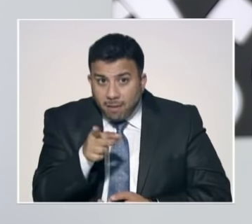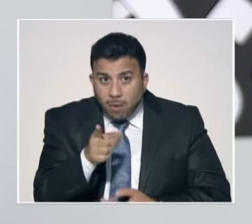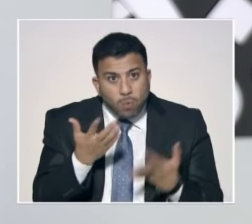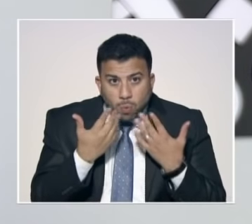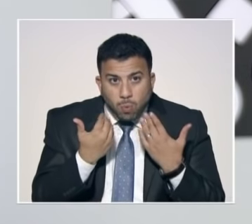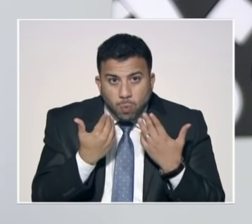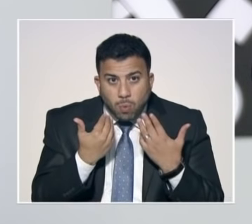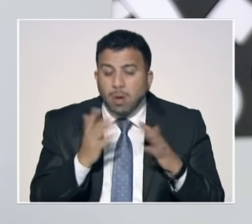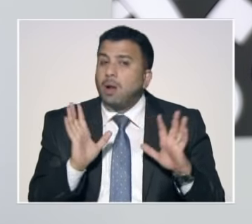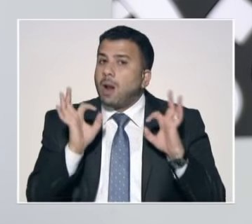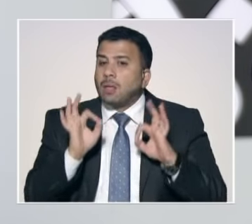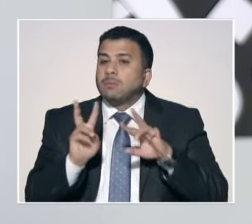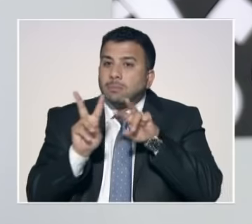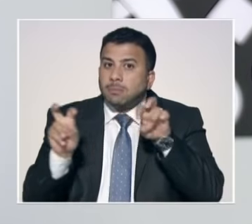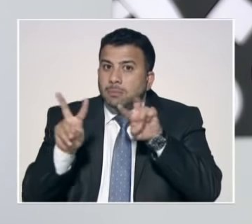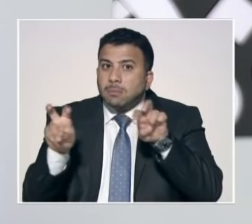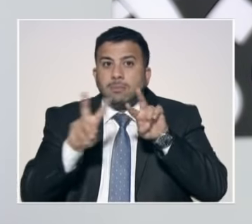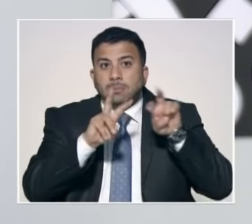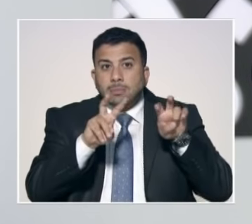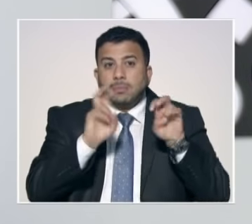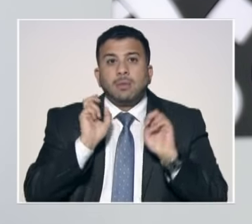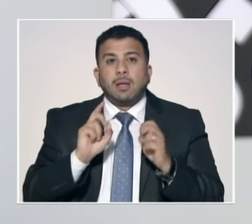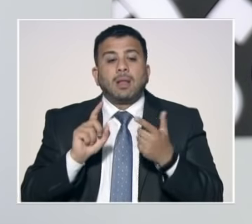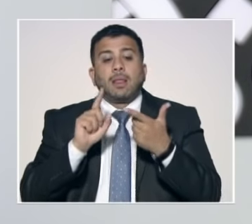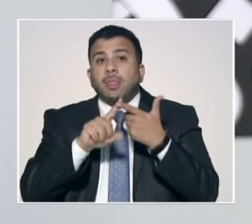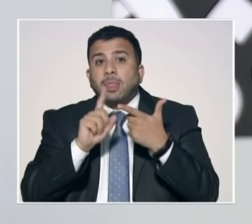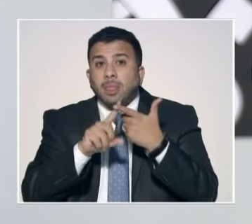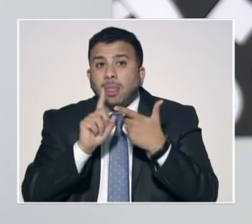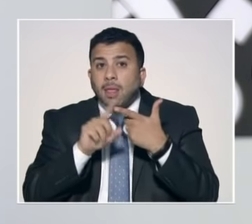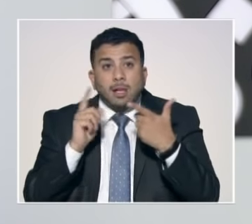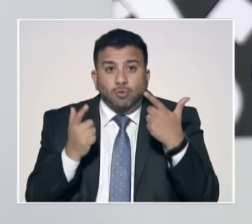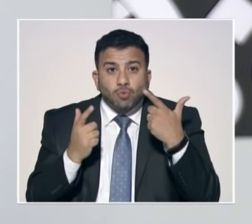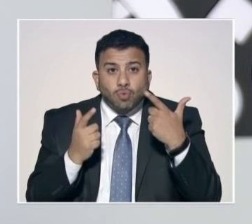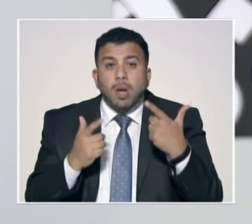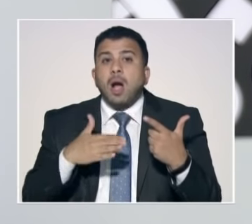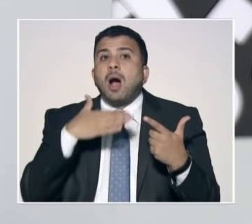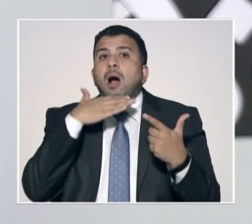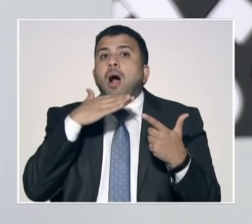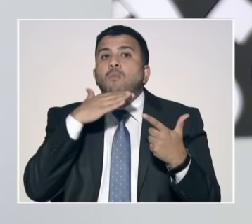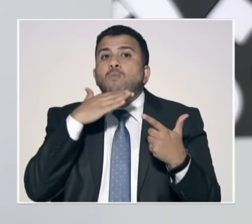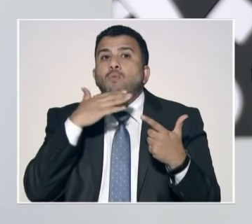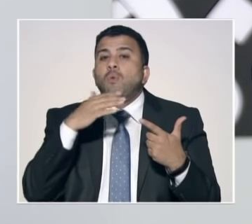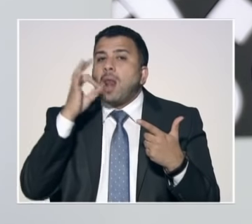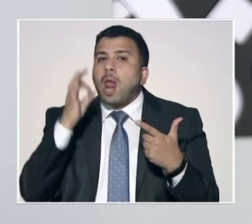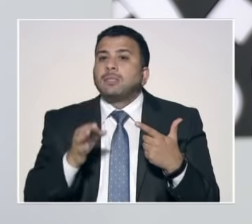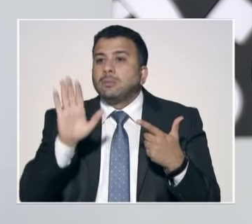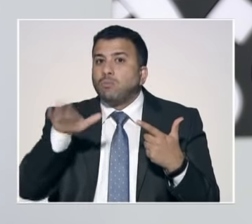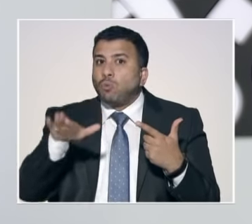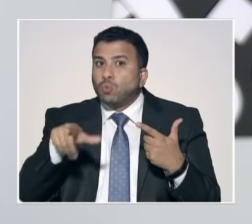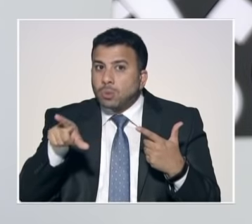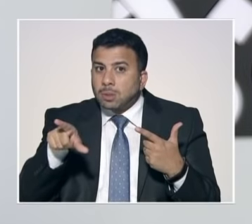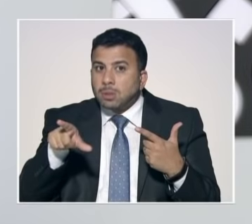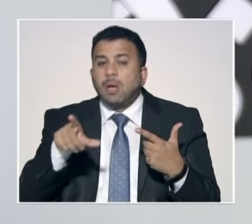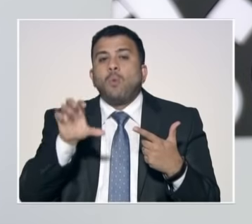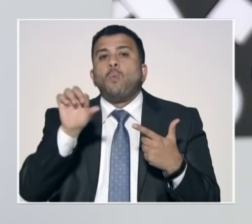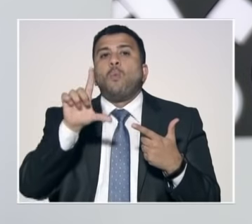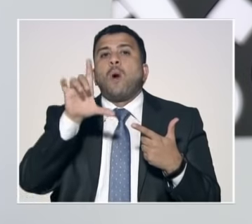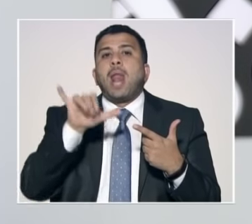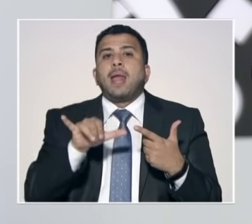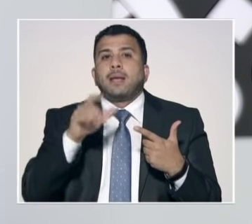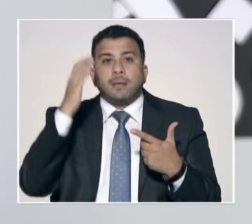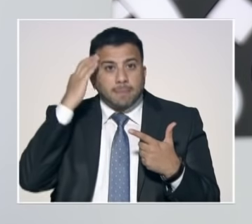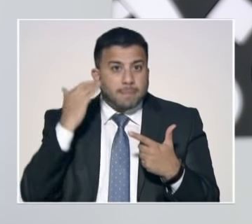وأيضا وجود الولي، لأن النبي عليه الصلاة والسلام قال لا نكاح إلا بولي، وفي الحديث الآخر